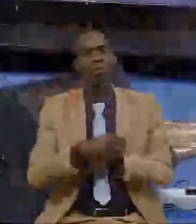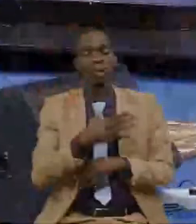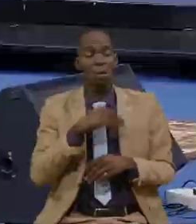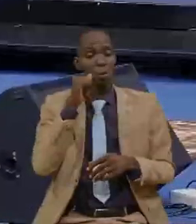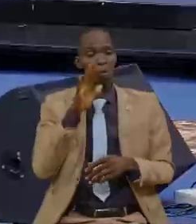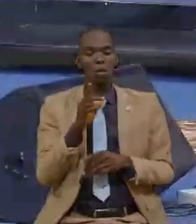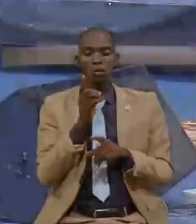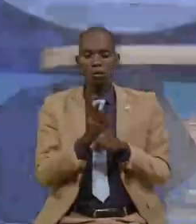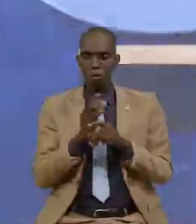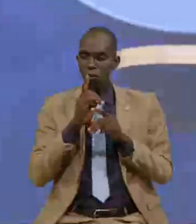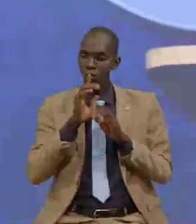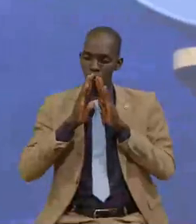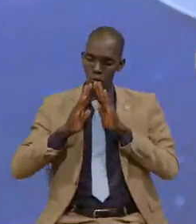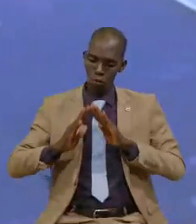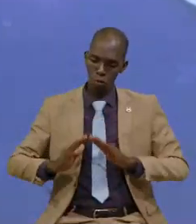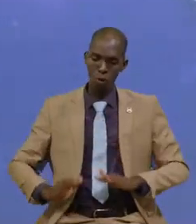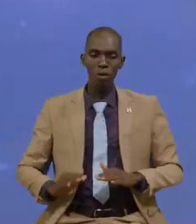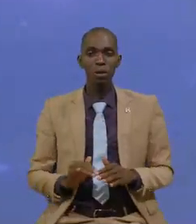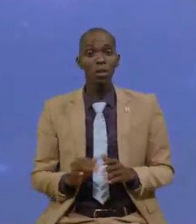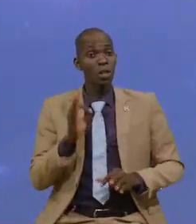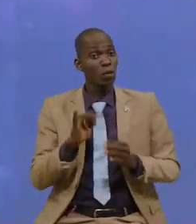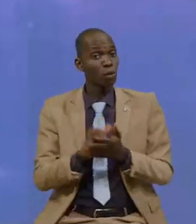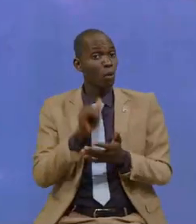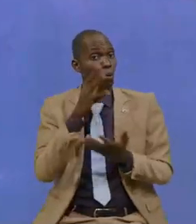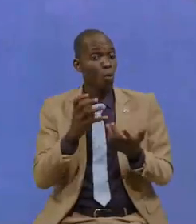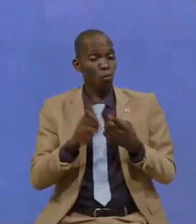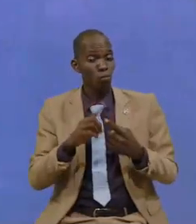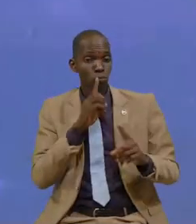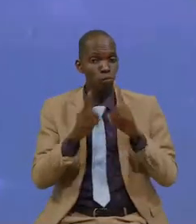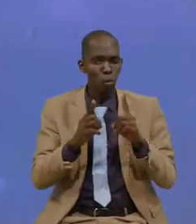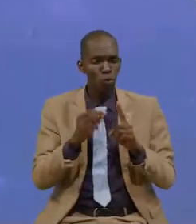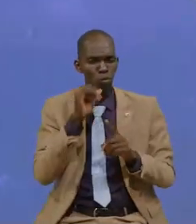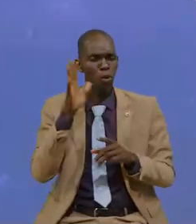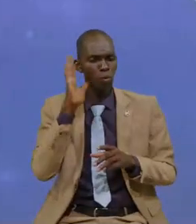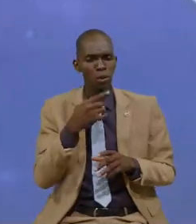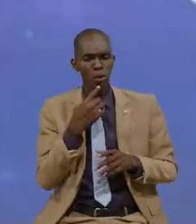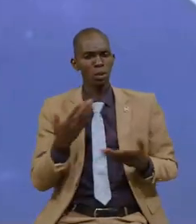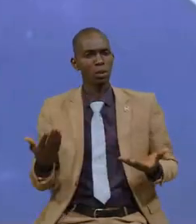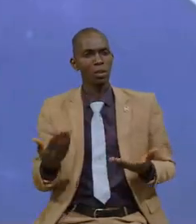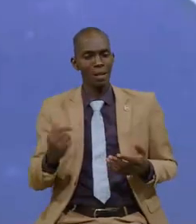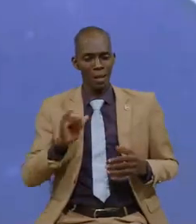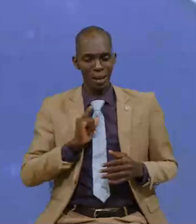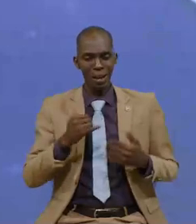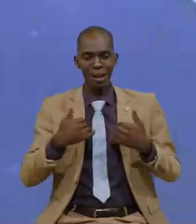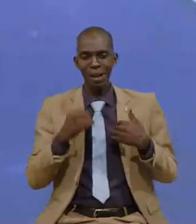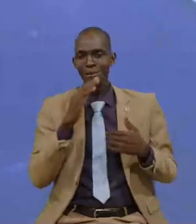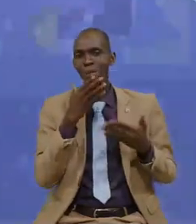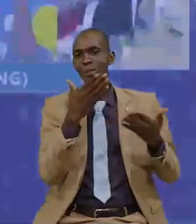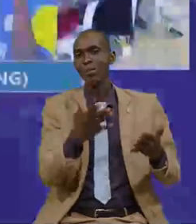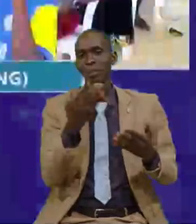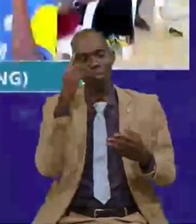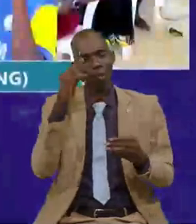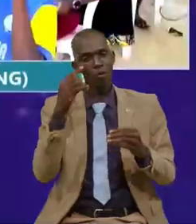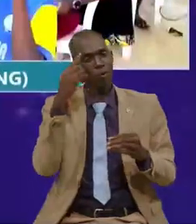sabbat. La femme n'a pas parlé. Si elle allait parler, elle dirait, mais je suis venu plus